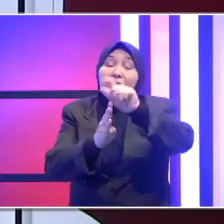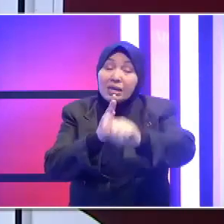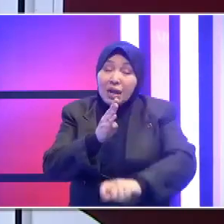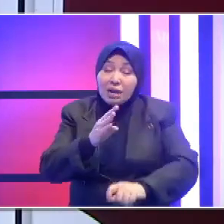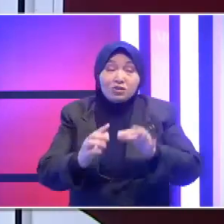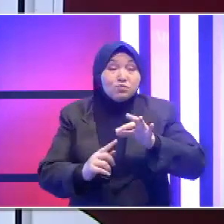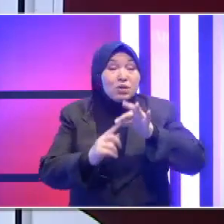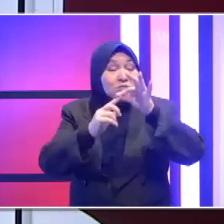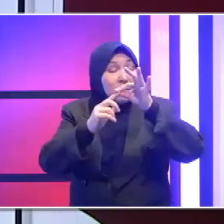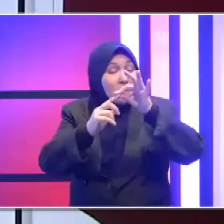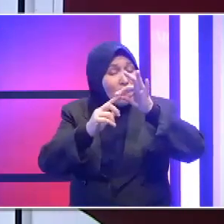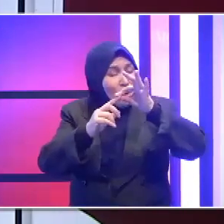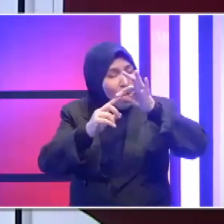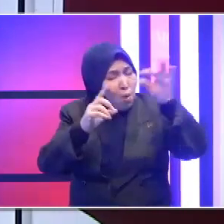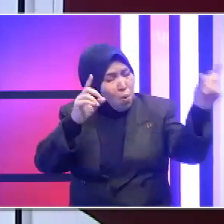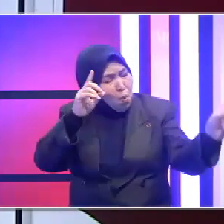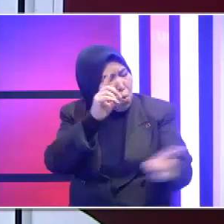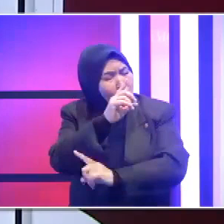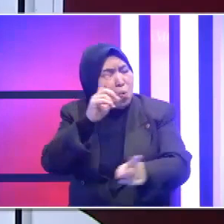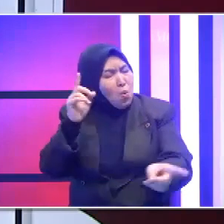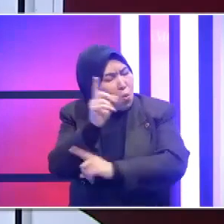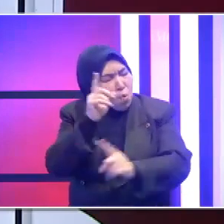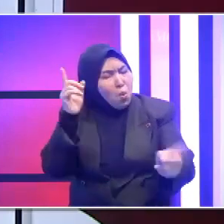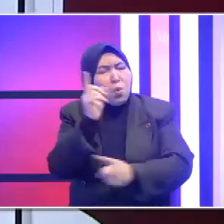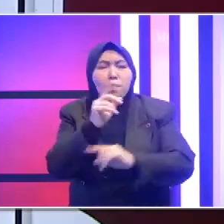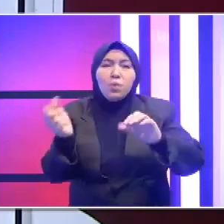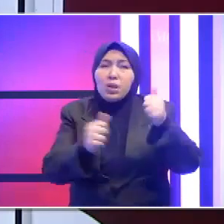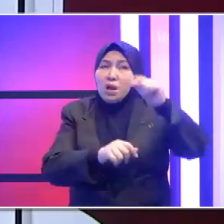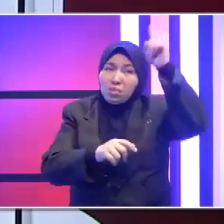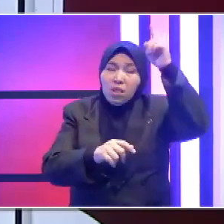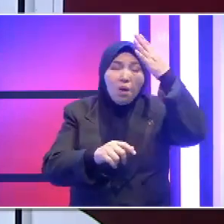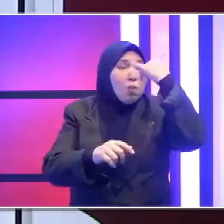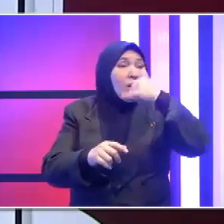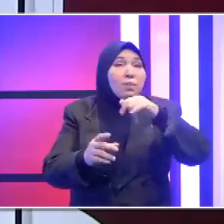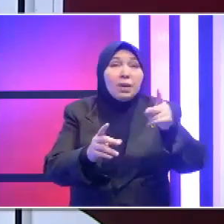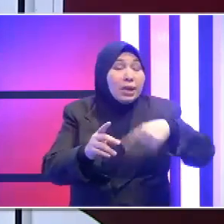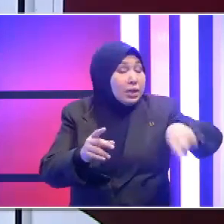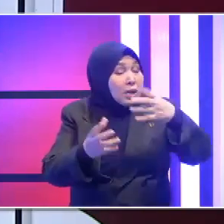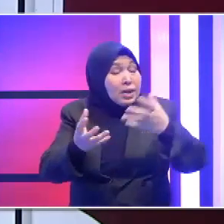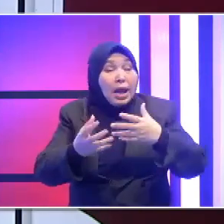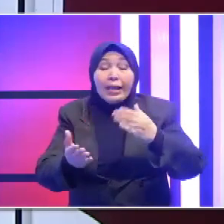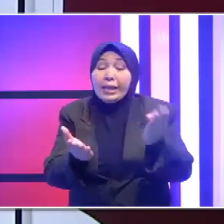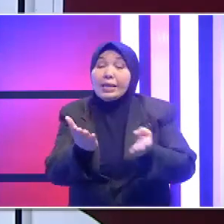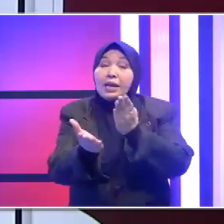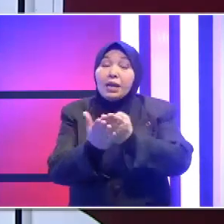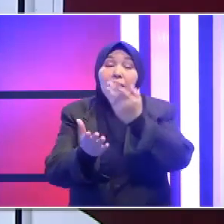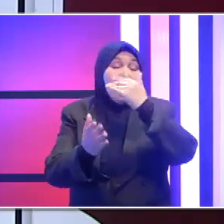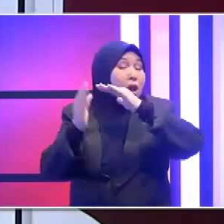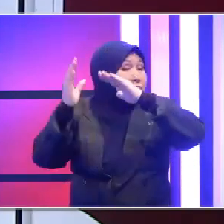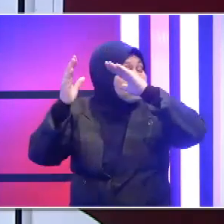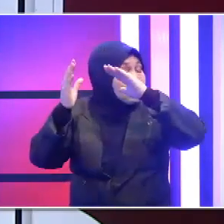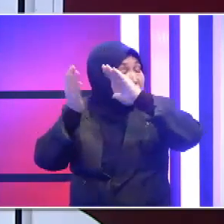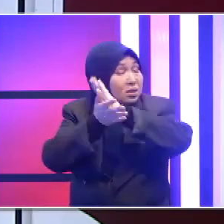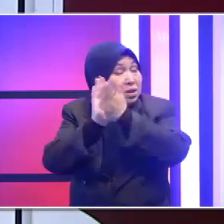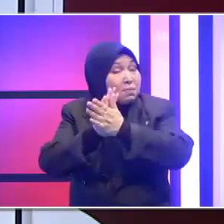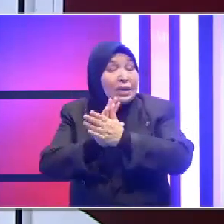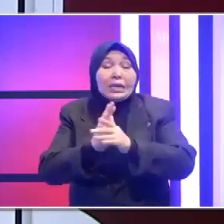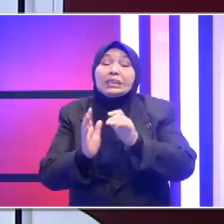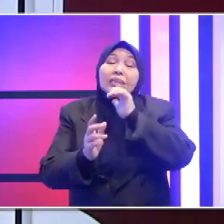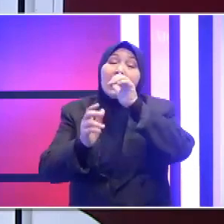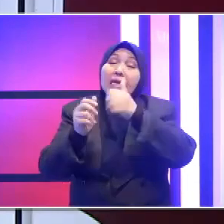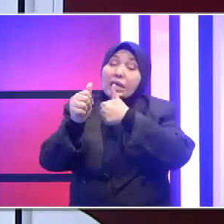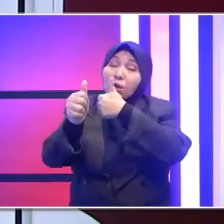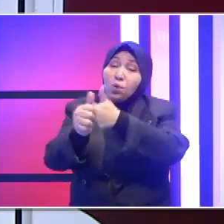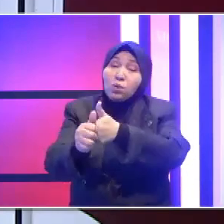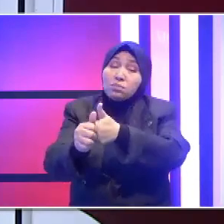yang dihukum ataupun diazab oleh Allah Subhana ta'ala mengampuni kena Hidayah agar mereka tak ikut kepada